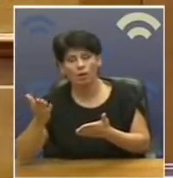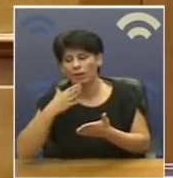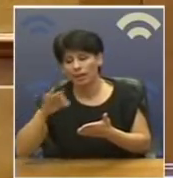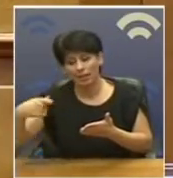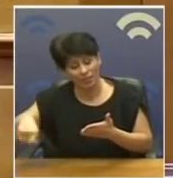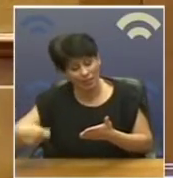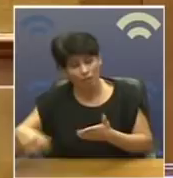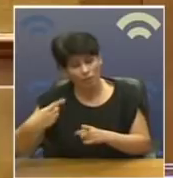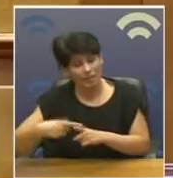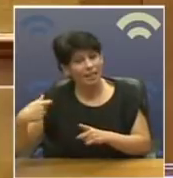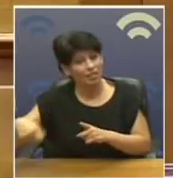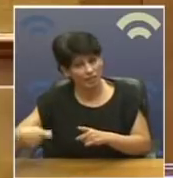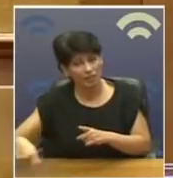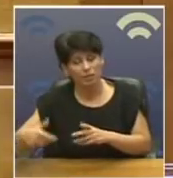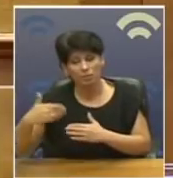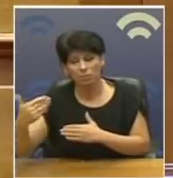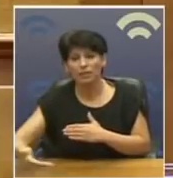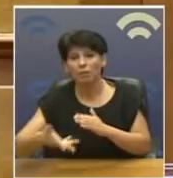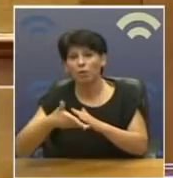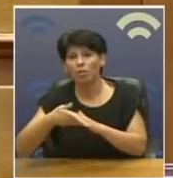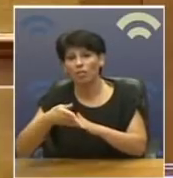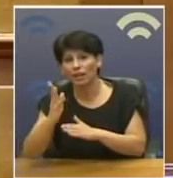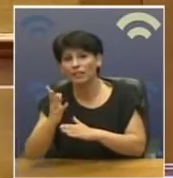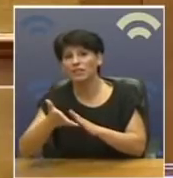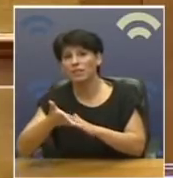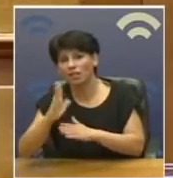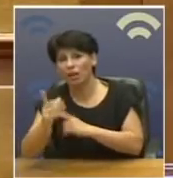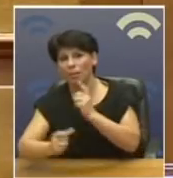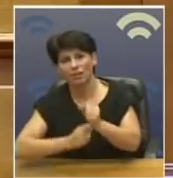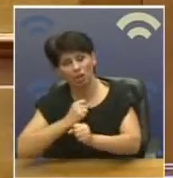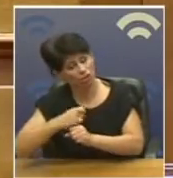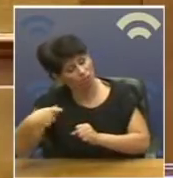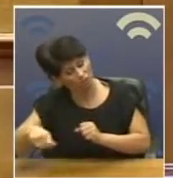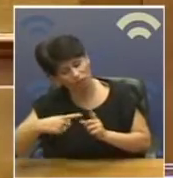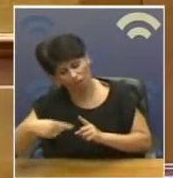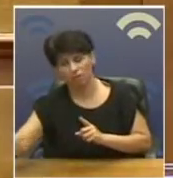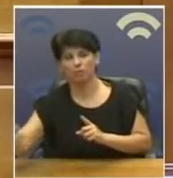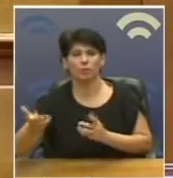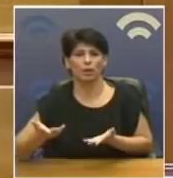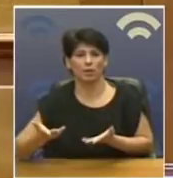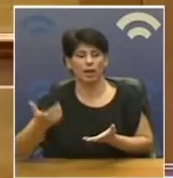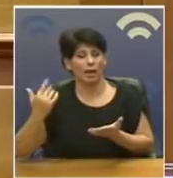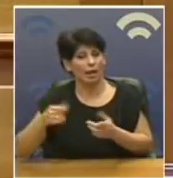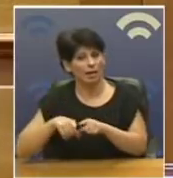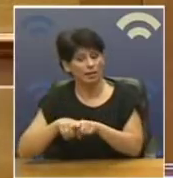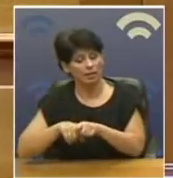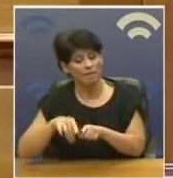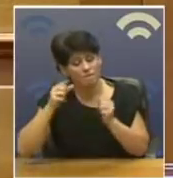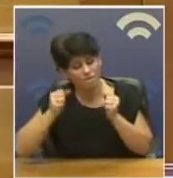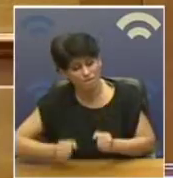ελληνικά δικαστήρια μετά από 14 και 15 χρόνια. Οφείλεται λοιπόν στη βασική διατήρηση